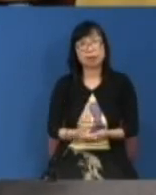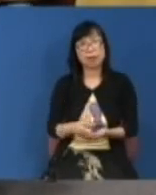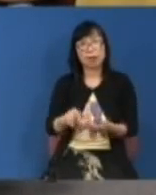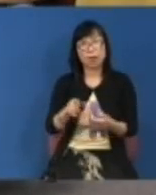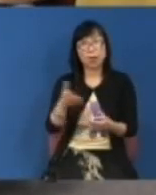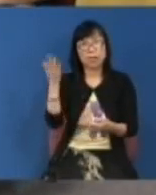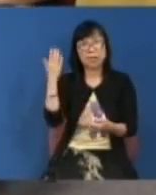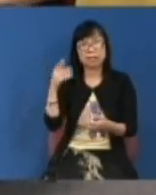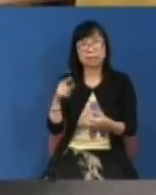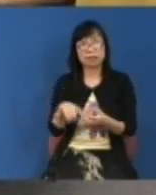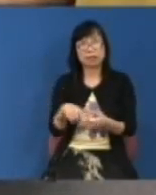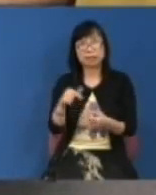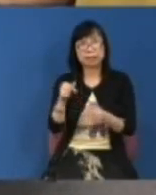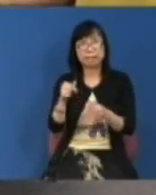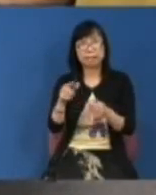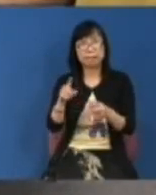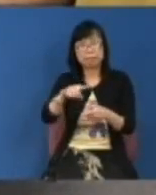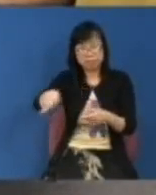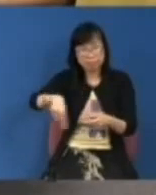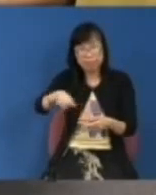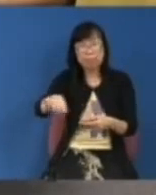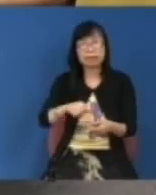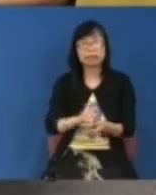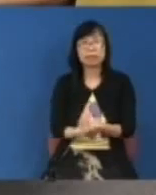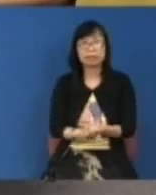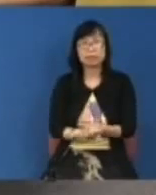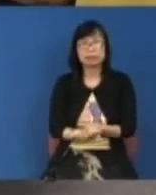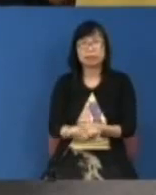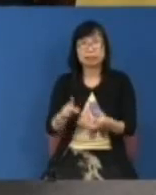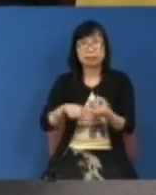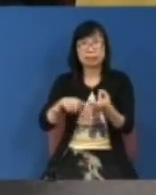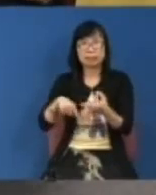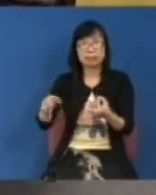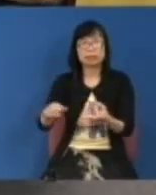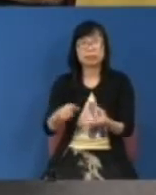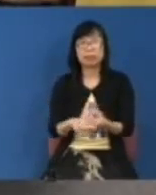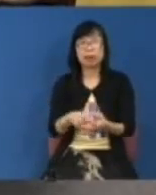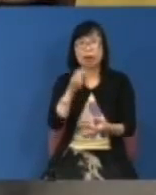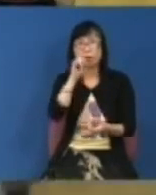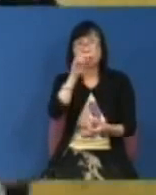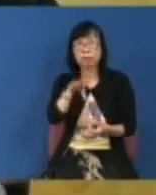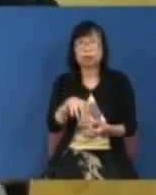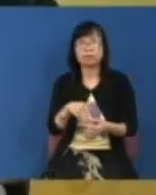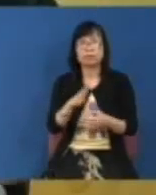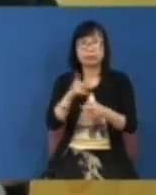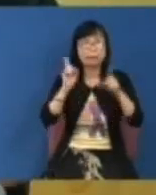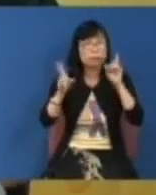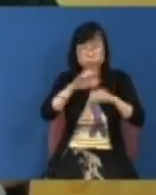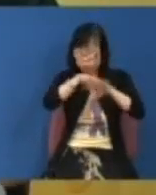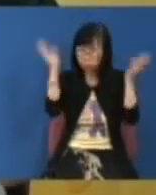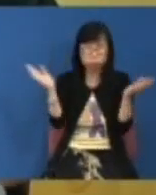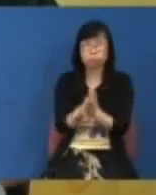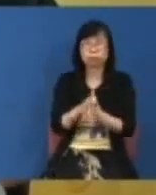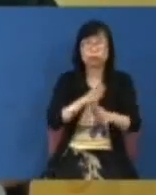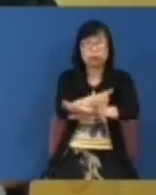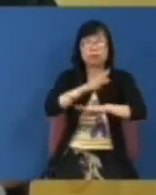略，你有甘地咁嘅為人啊嘛， 為一個吉士啊嘛，嗰勇氣啊！即係我諗任何社會運動，你本身你